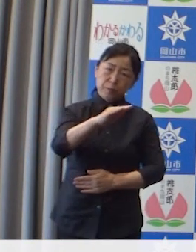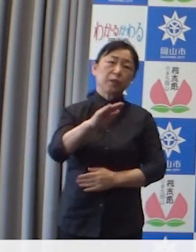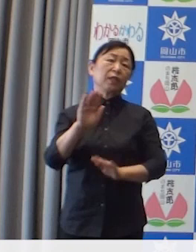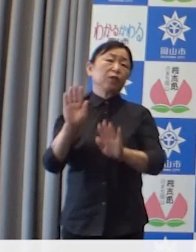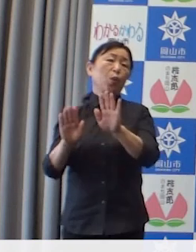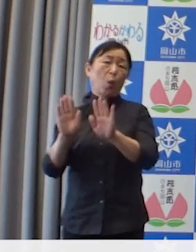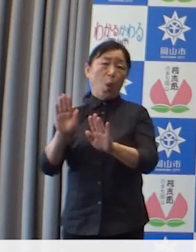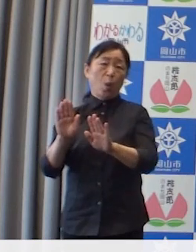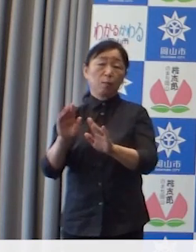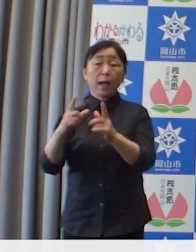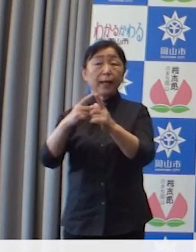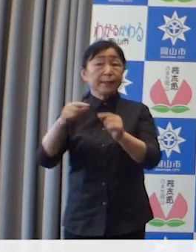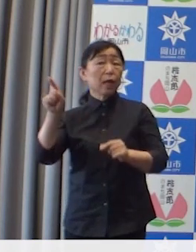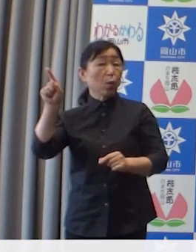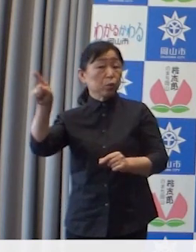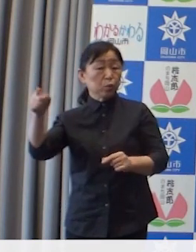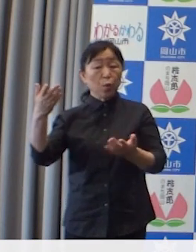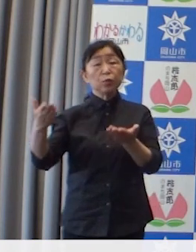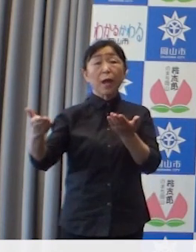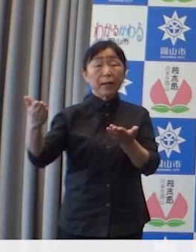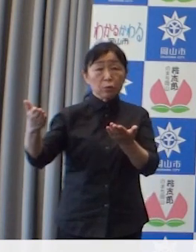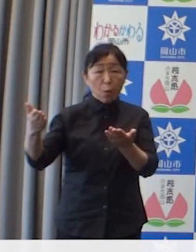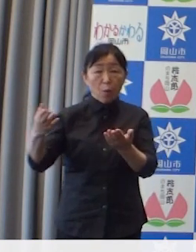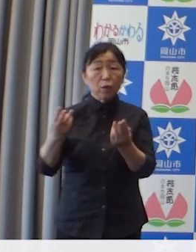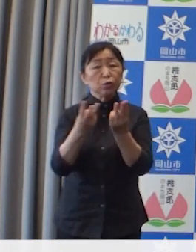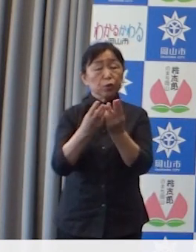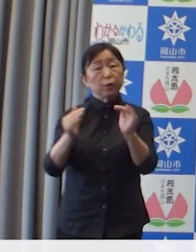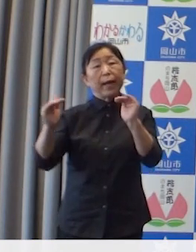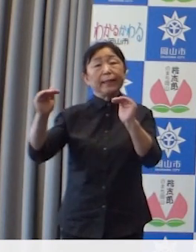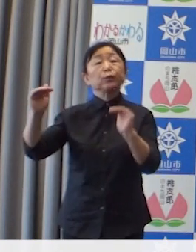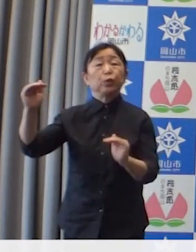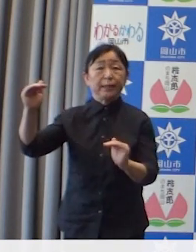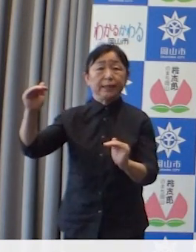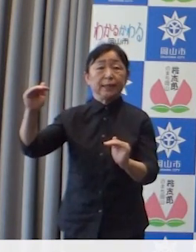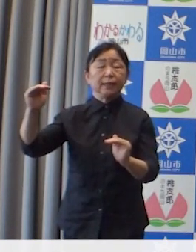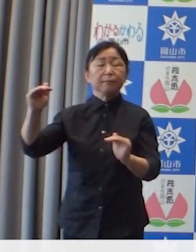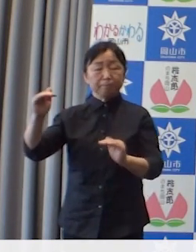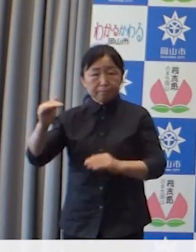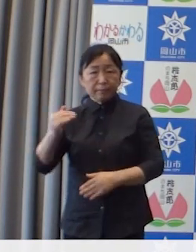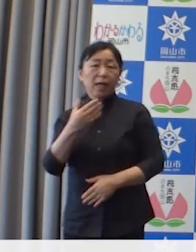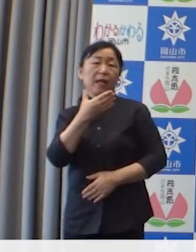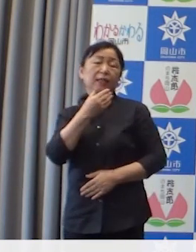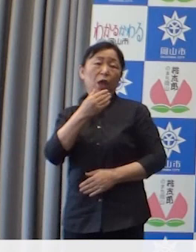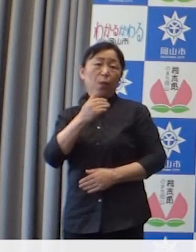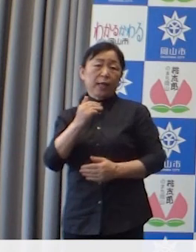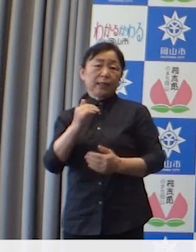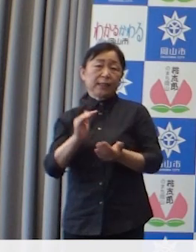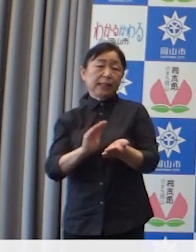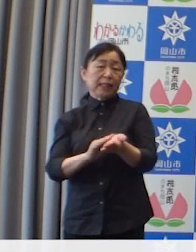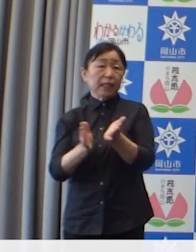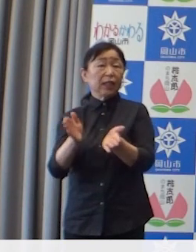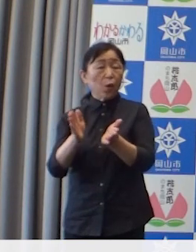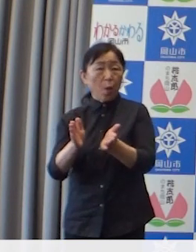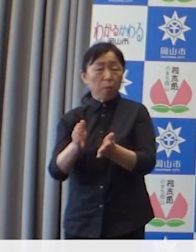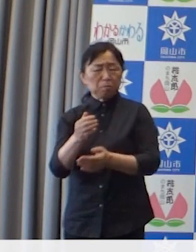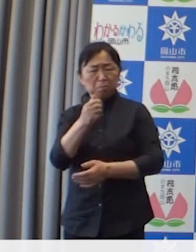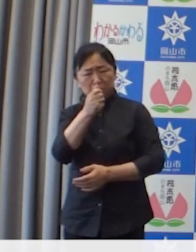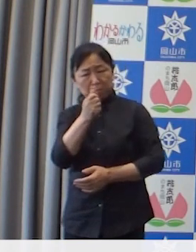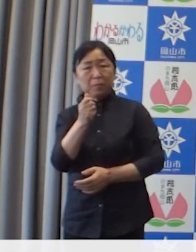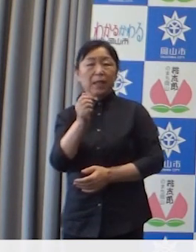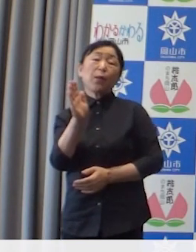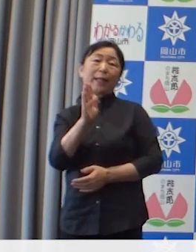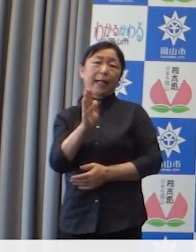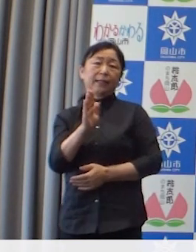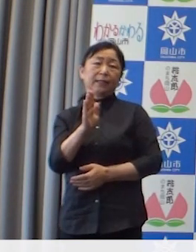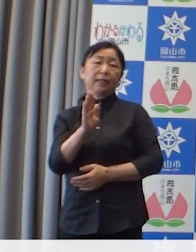ております。全国と比較しますと低い数字であり、幸いにも医療が逼迫している状況には